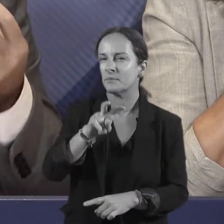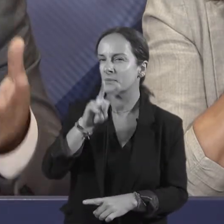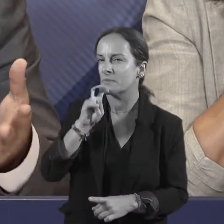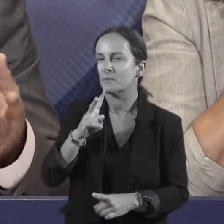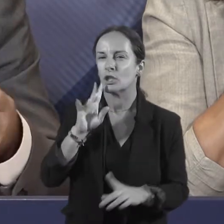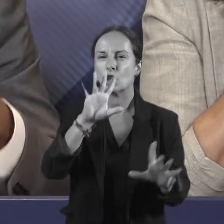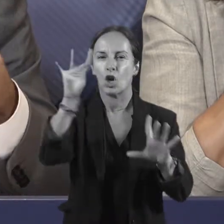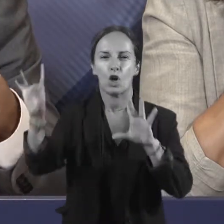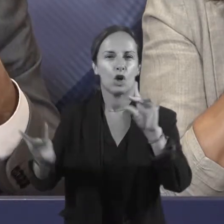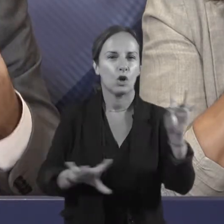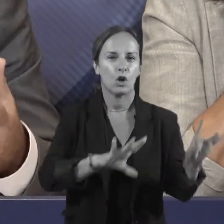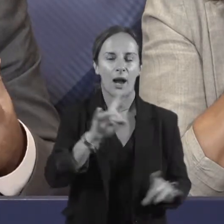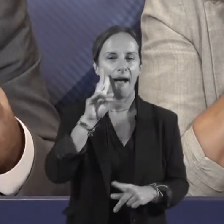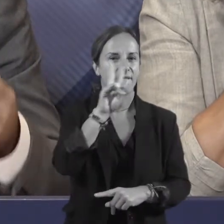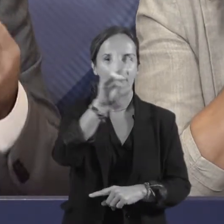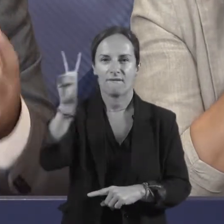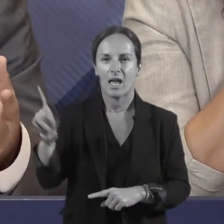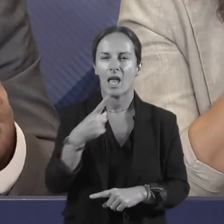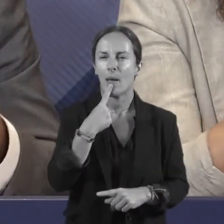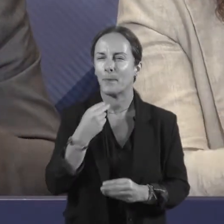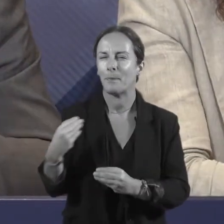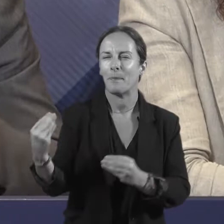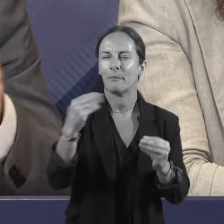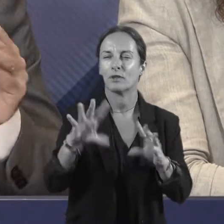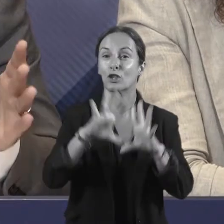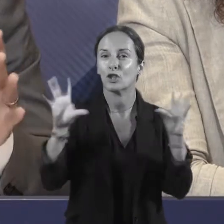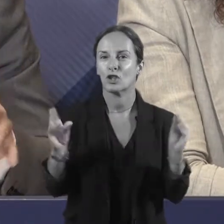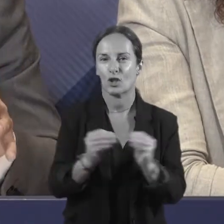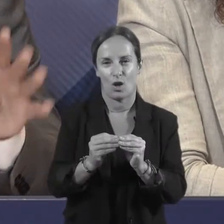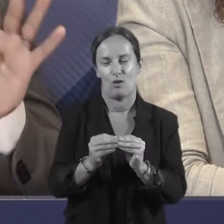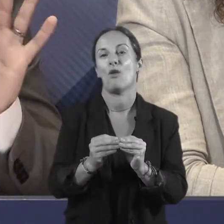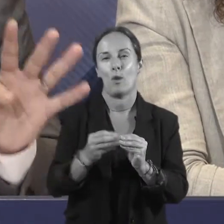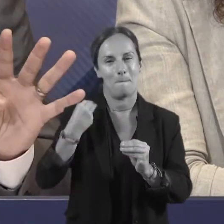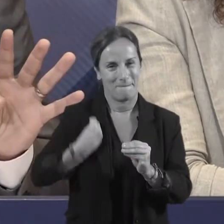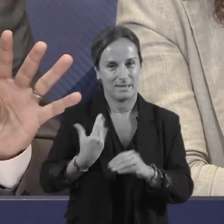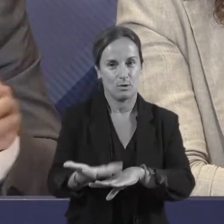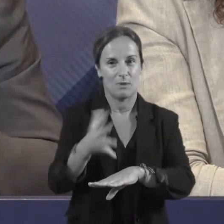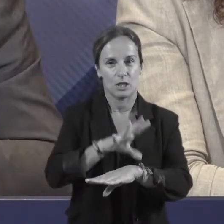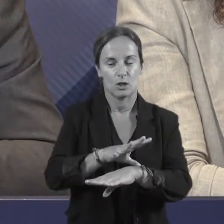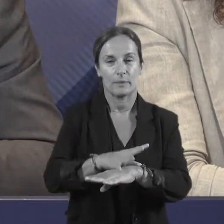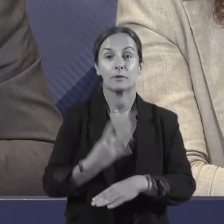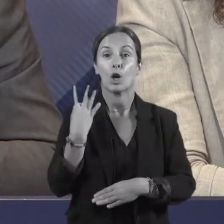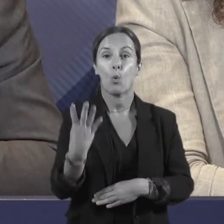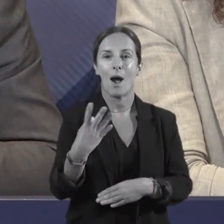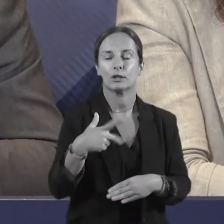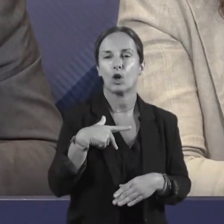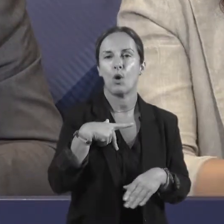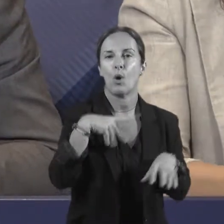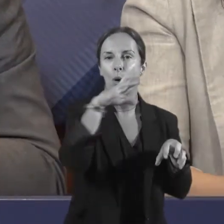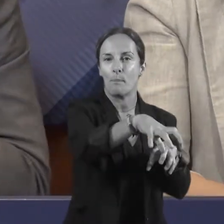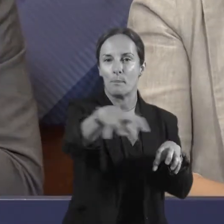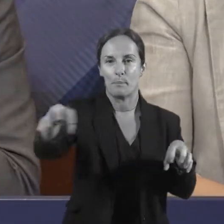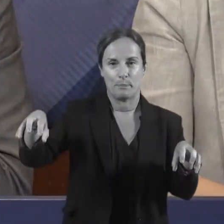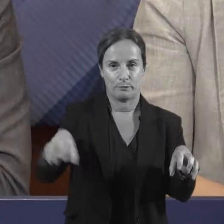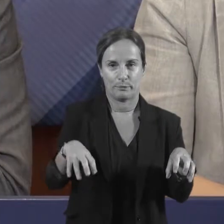podran veure, podran tastar Mallorca. Es crearan un total de 4 espais diferents en els quals